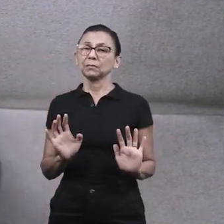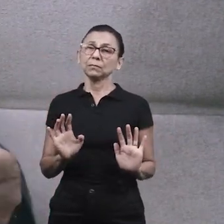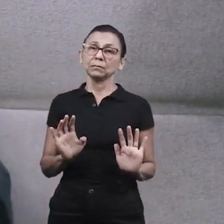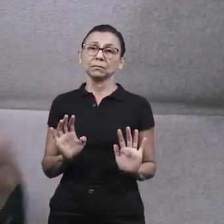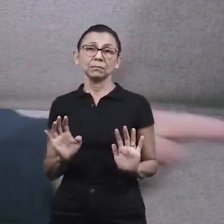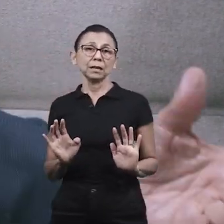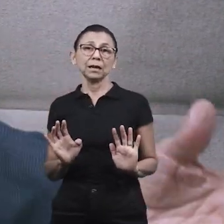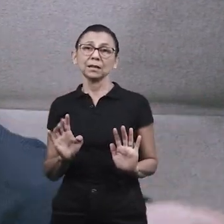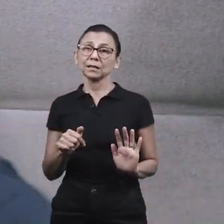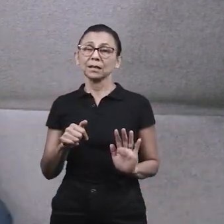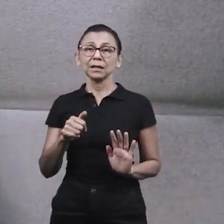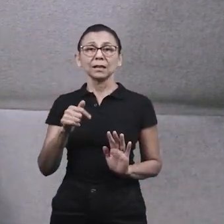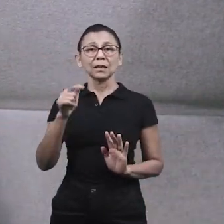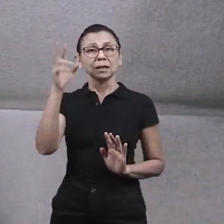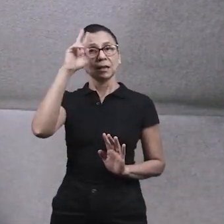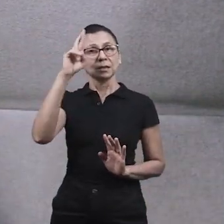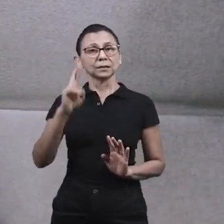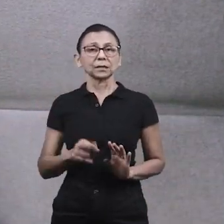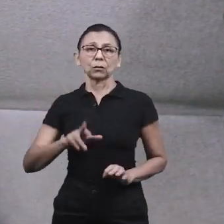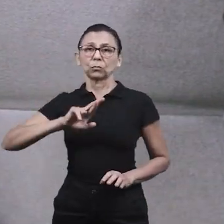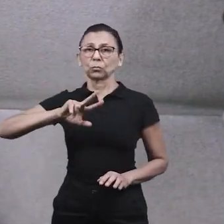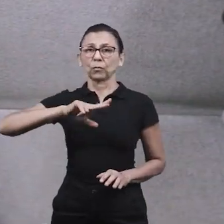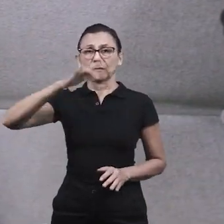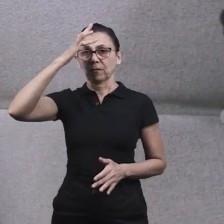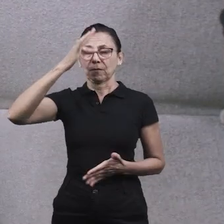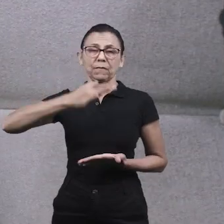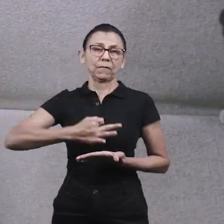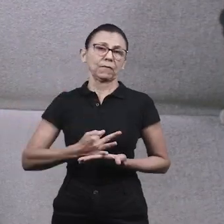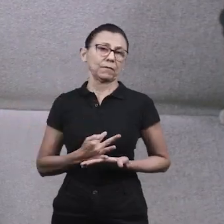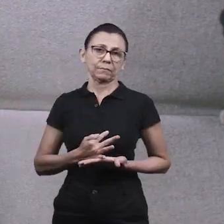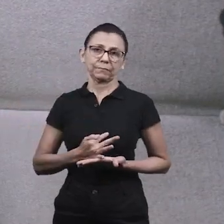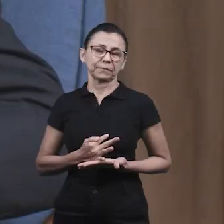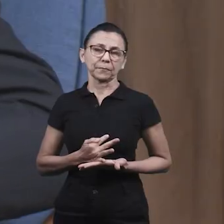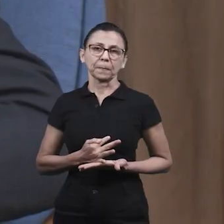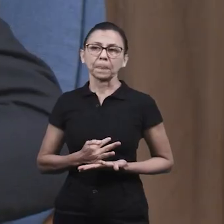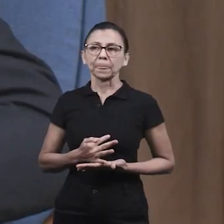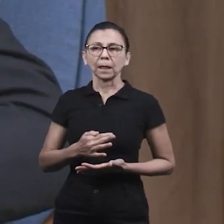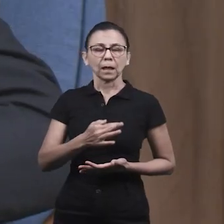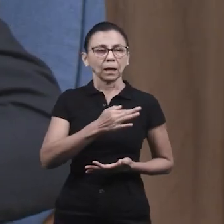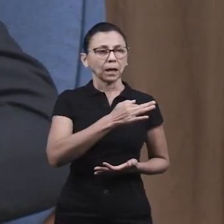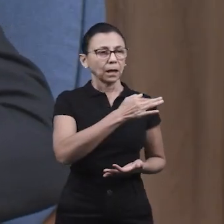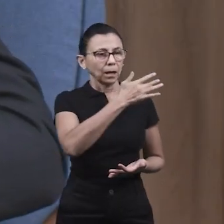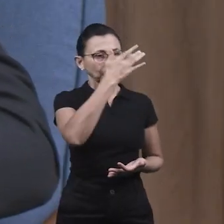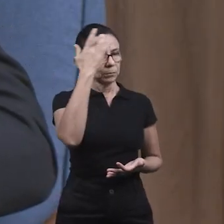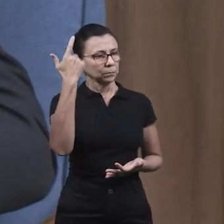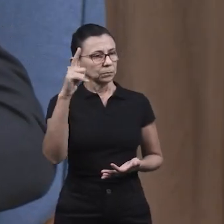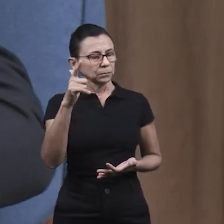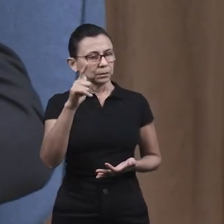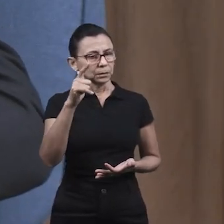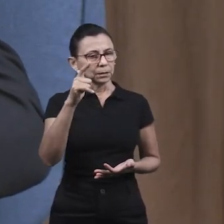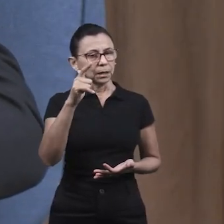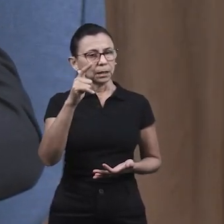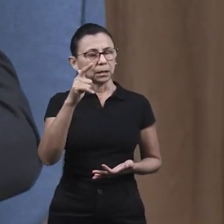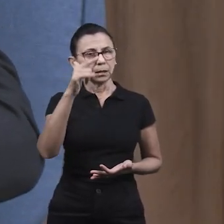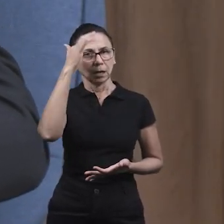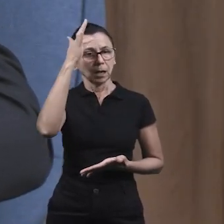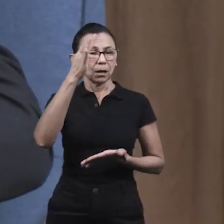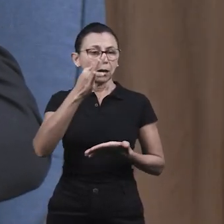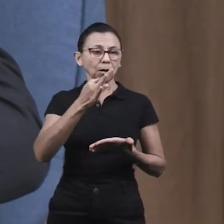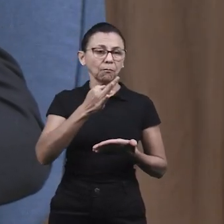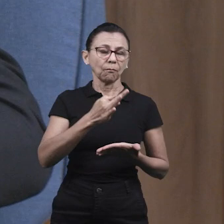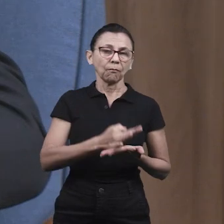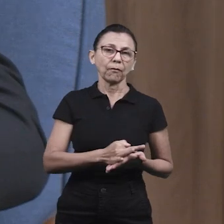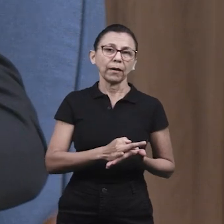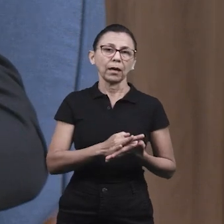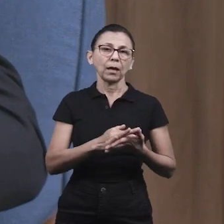Et il n'y a rien ici contre la philosophie, la théologie, mais philosophie et théologie, ça fait partie de la raison de l'homme,